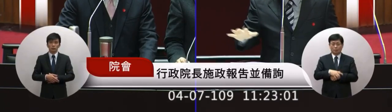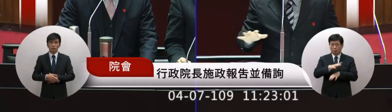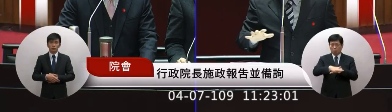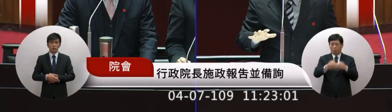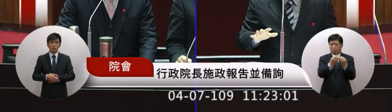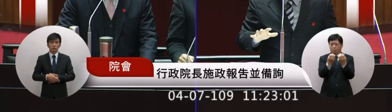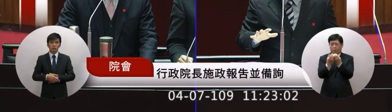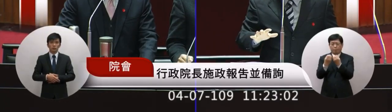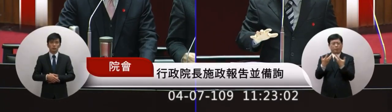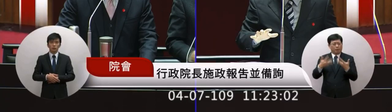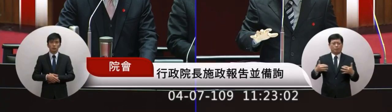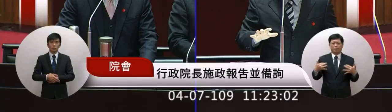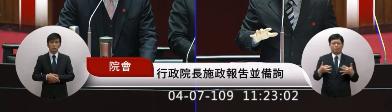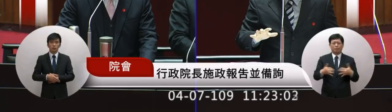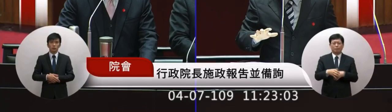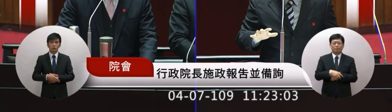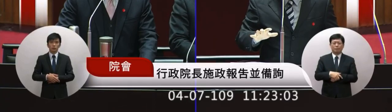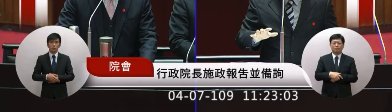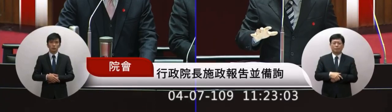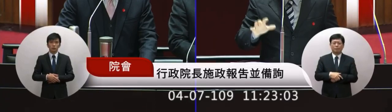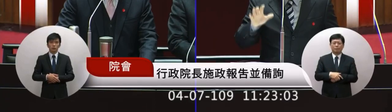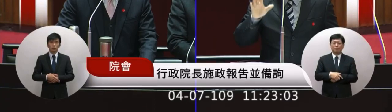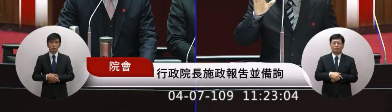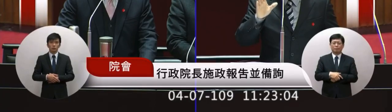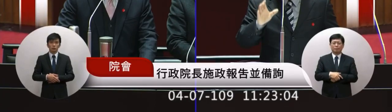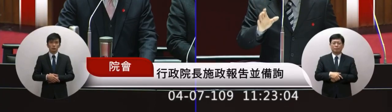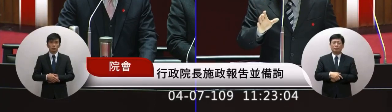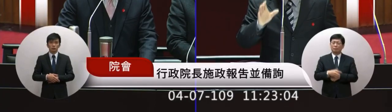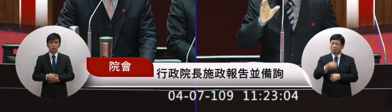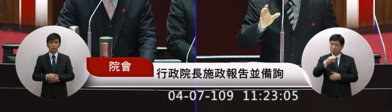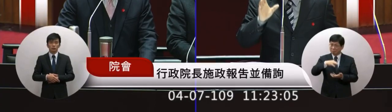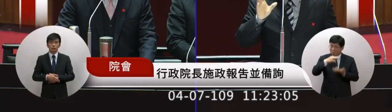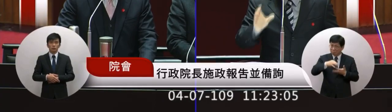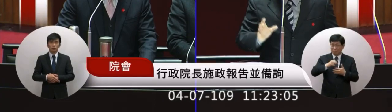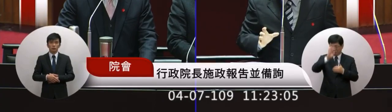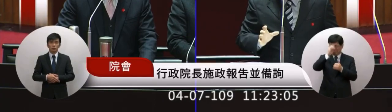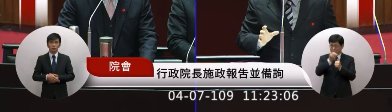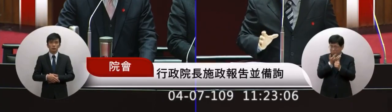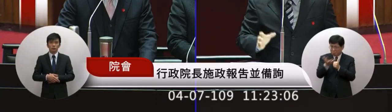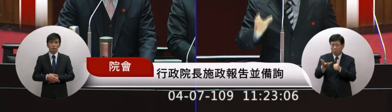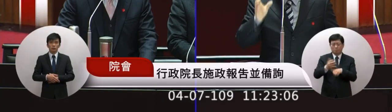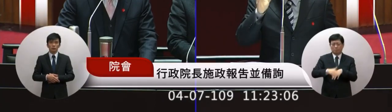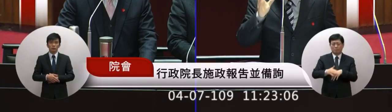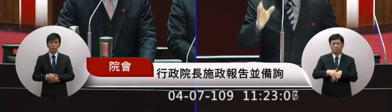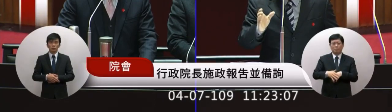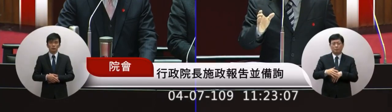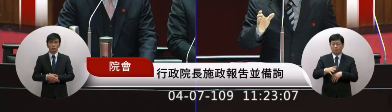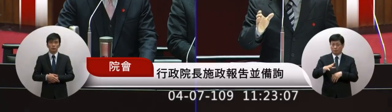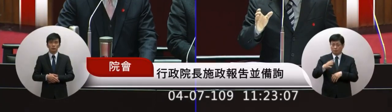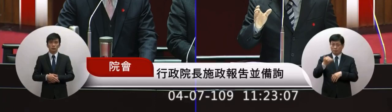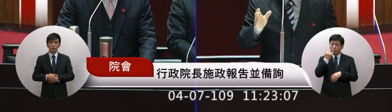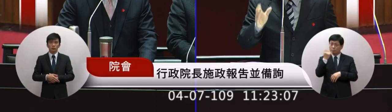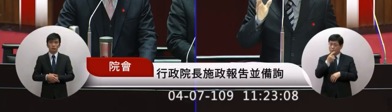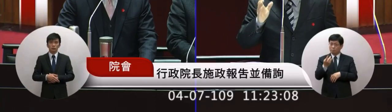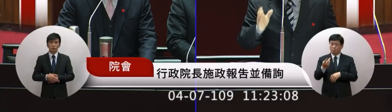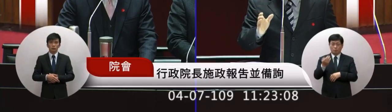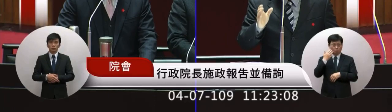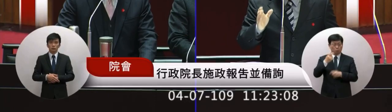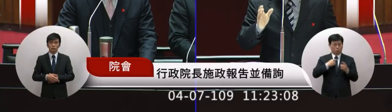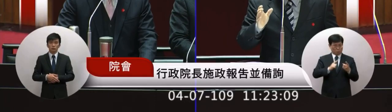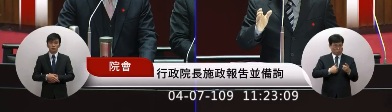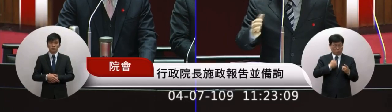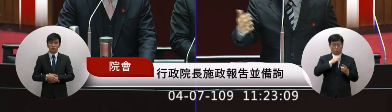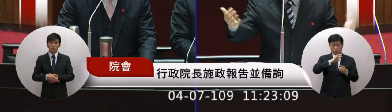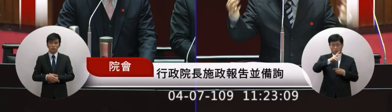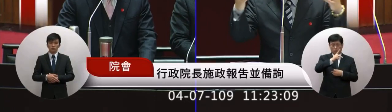生很多的后续的一些担心疫情会扩大的影响。所以我们如果说有足够的